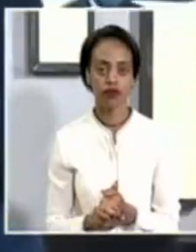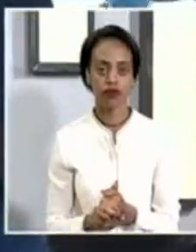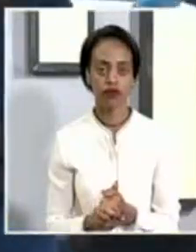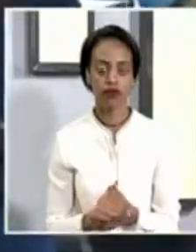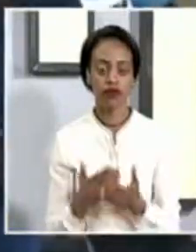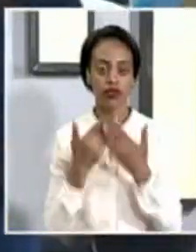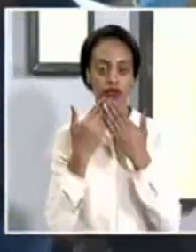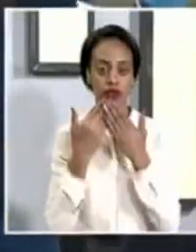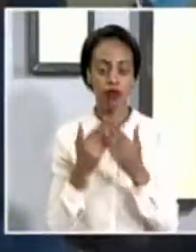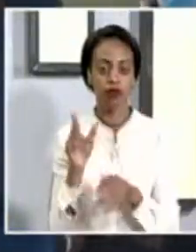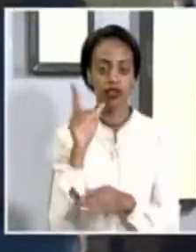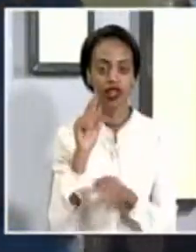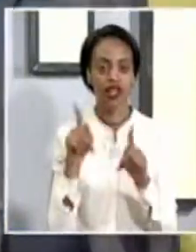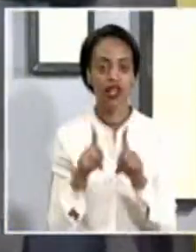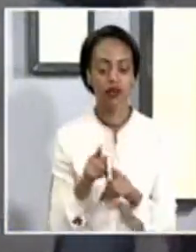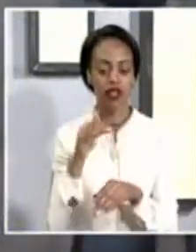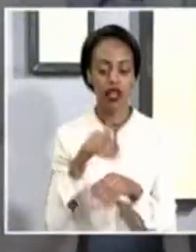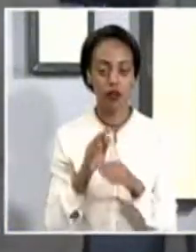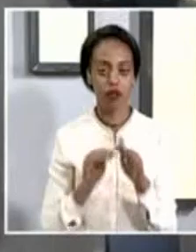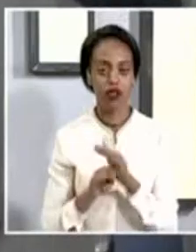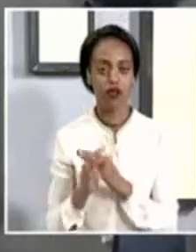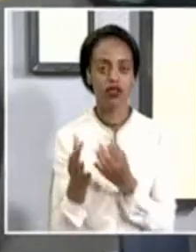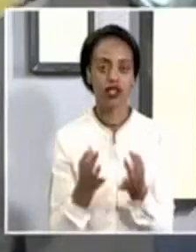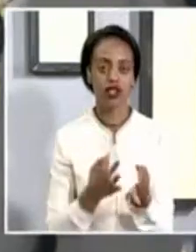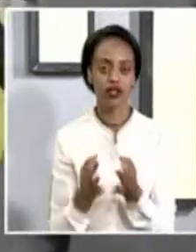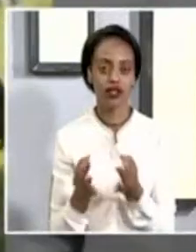ፅቡቅ ርግበ ከምቲ ኣብ መእተዊ ዝገለፅክዮ